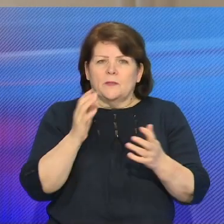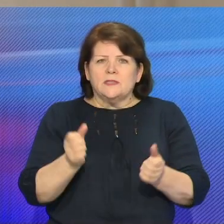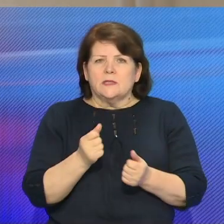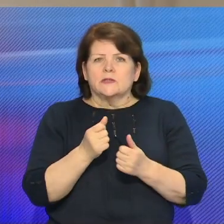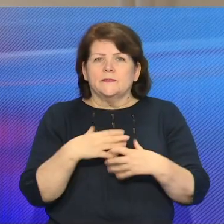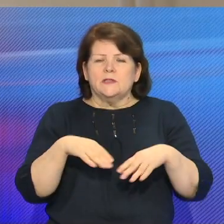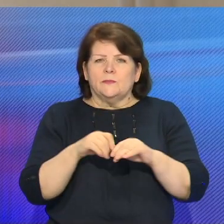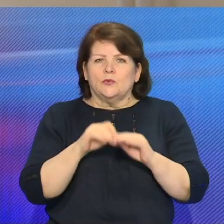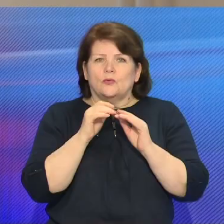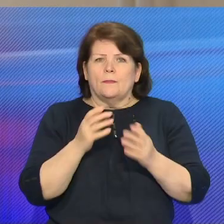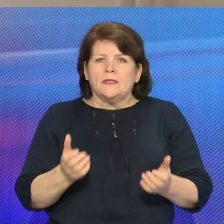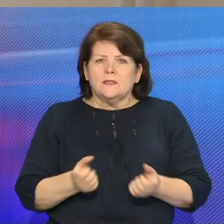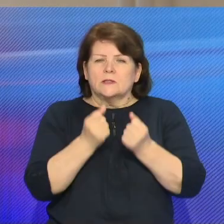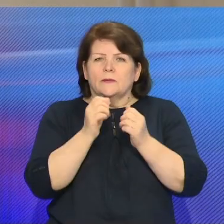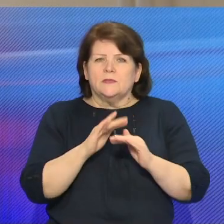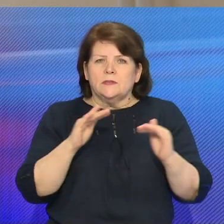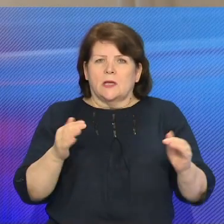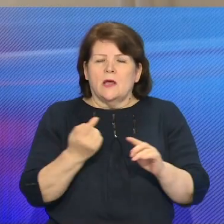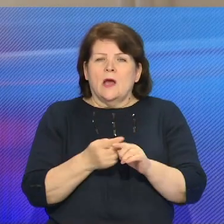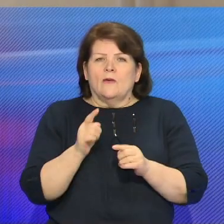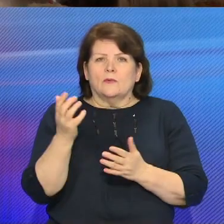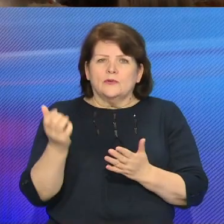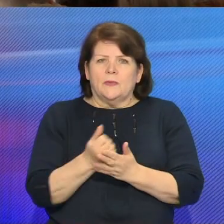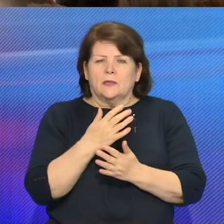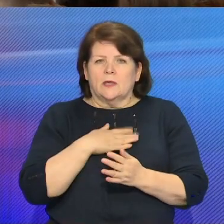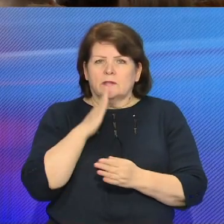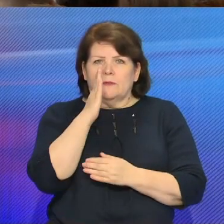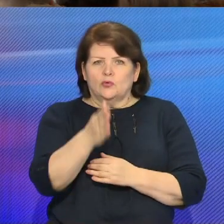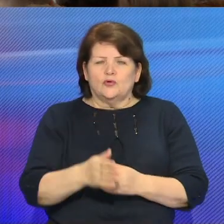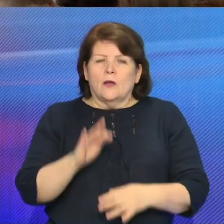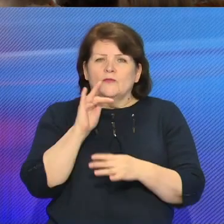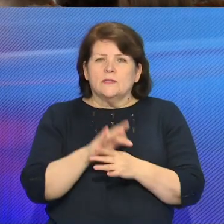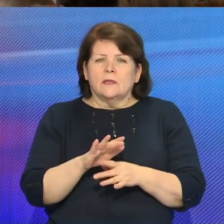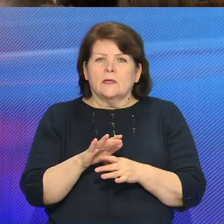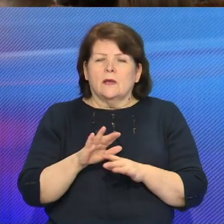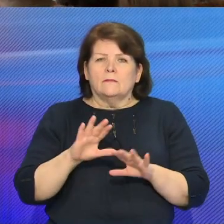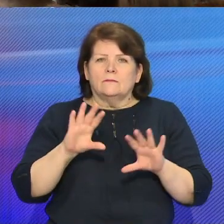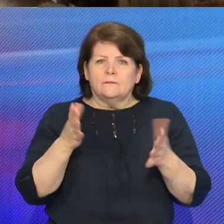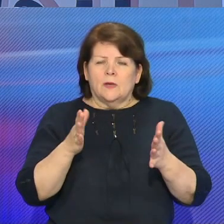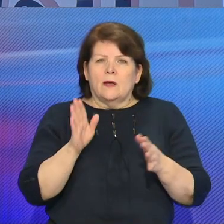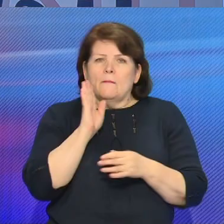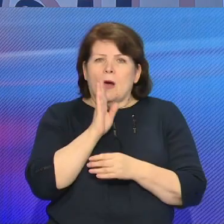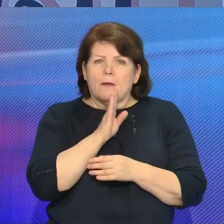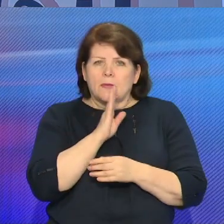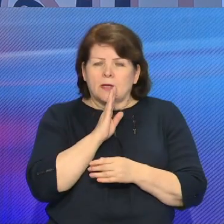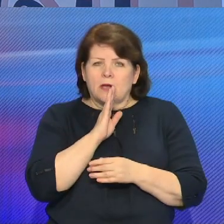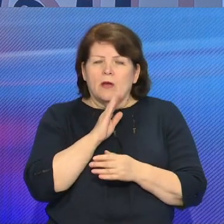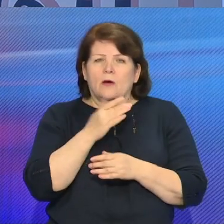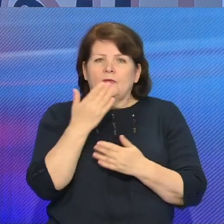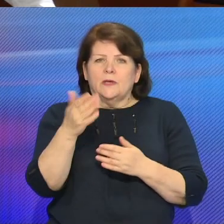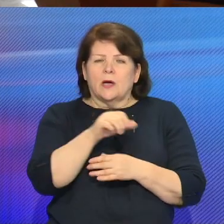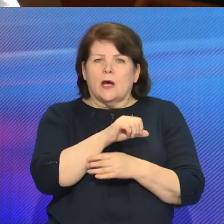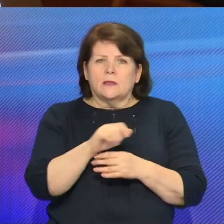детей. И в этом залог нашего успешного будущего. У центра подеи матули, у их адрес теплые слова и им